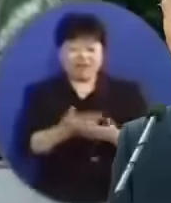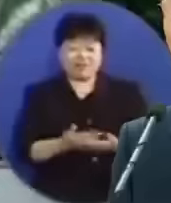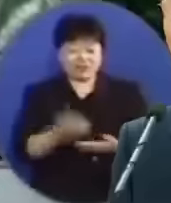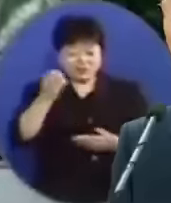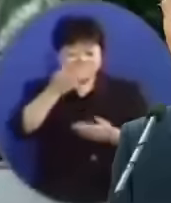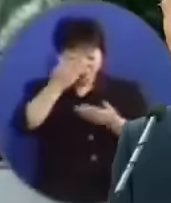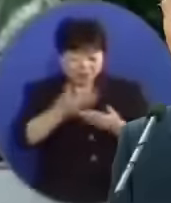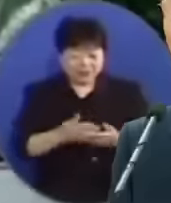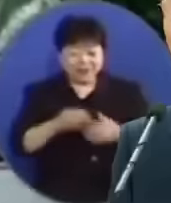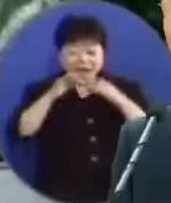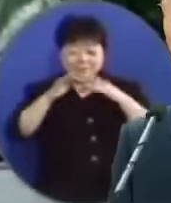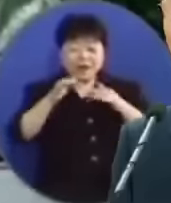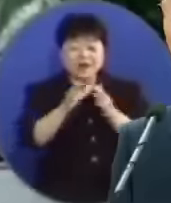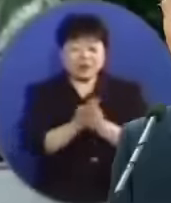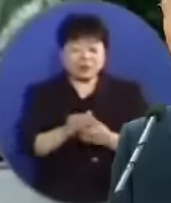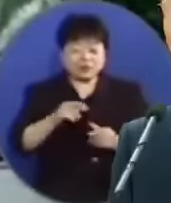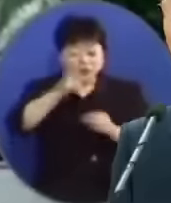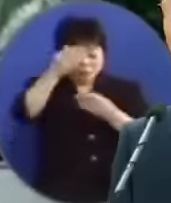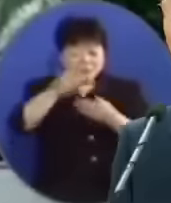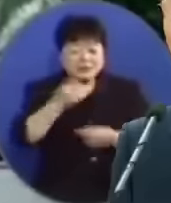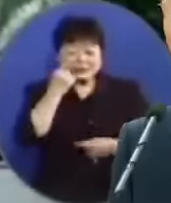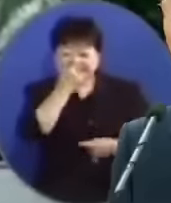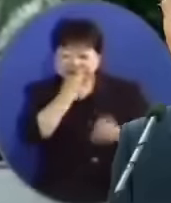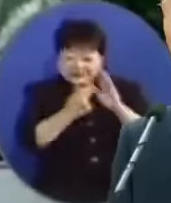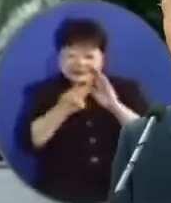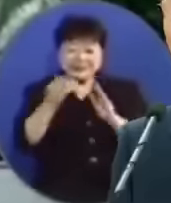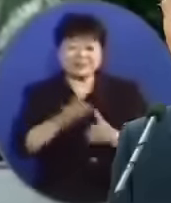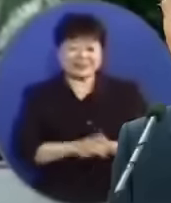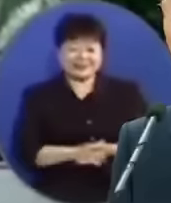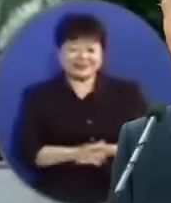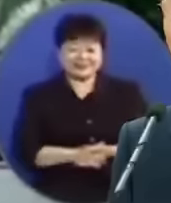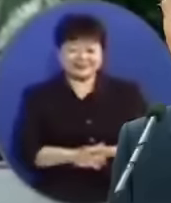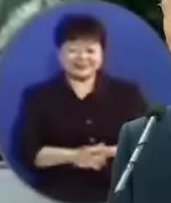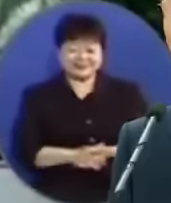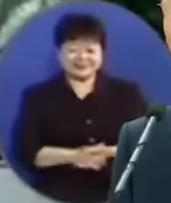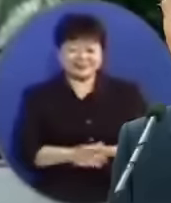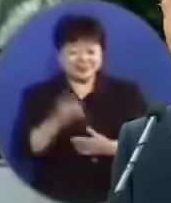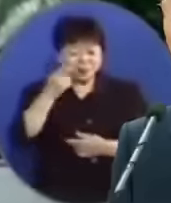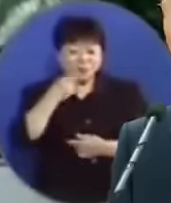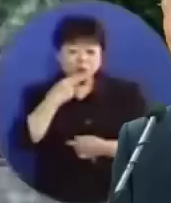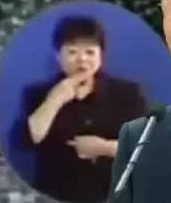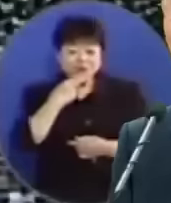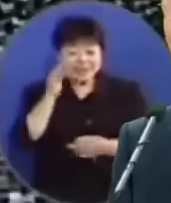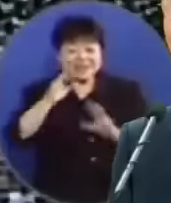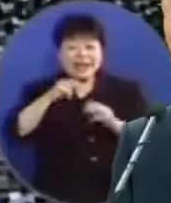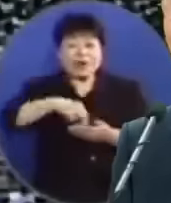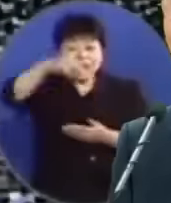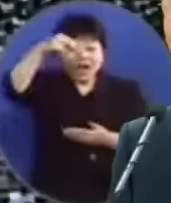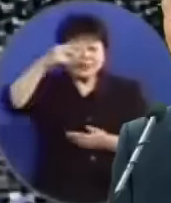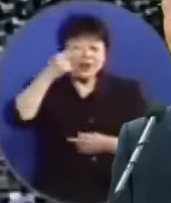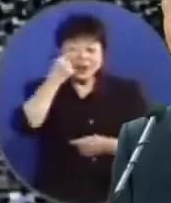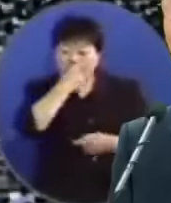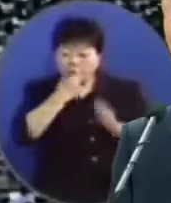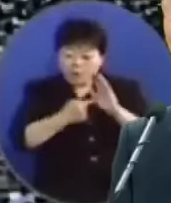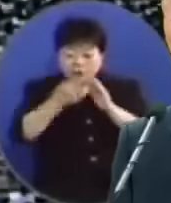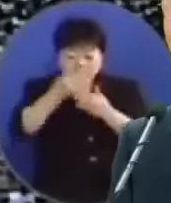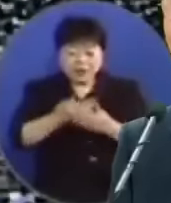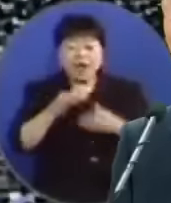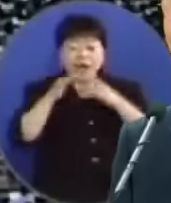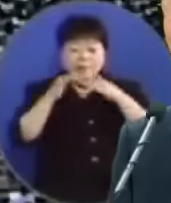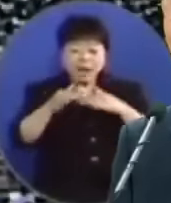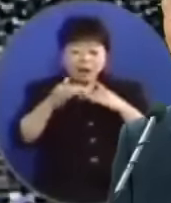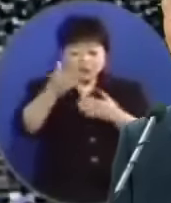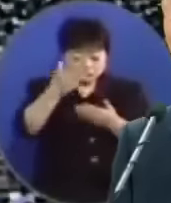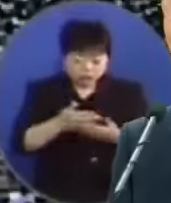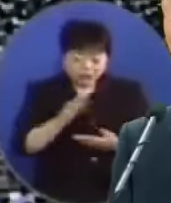다음 성령받아 방언 말하면 구원받은 보증이 되는 것입니다. 틀림없이 천당 간다는 보증을 방언은